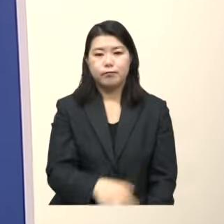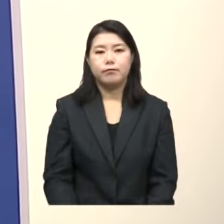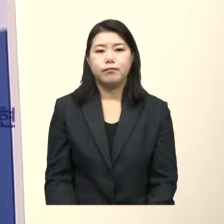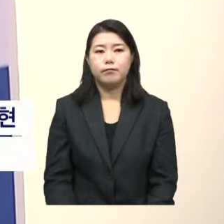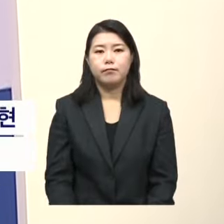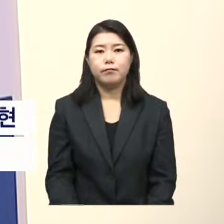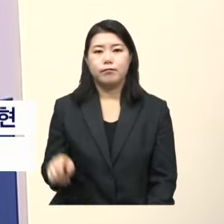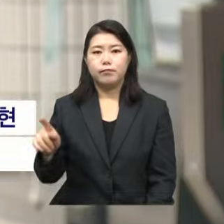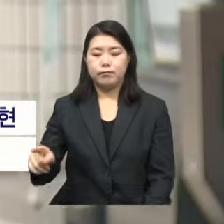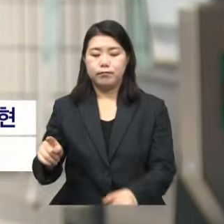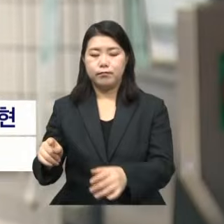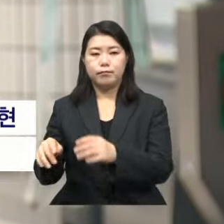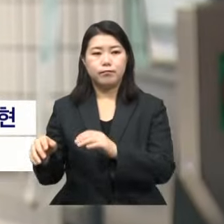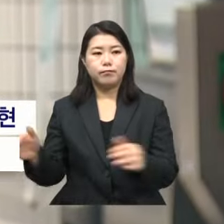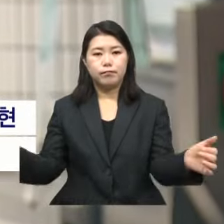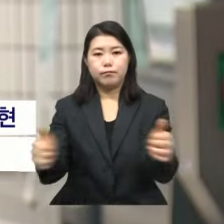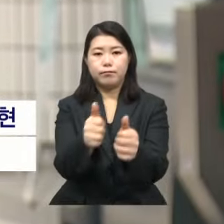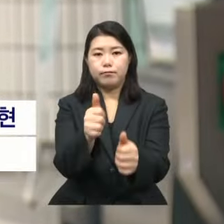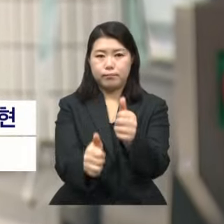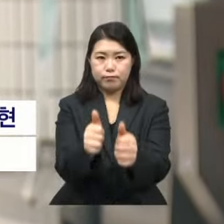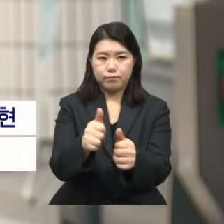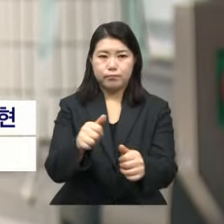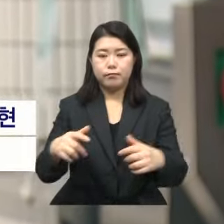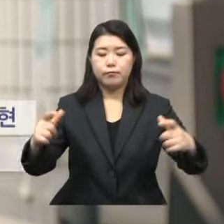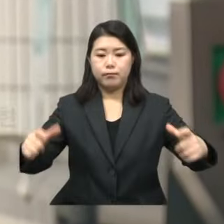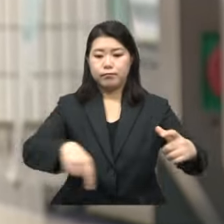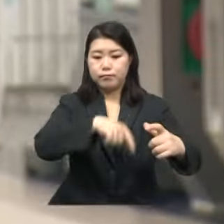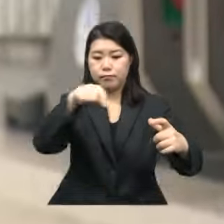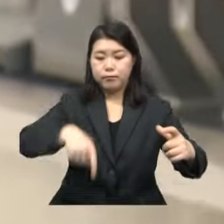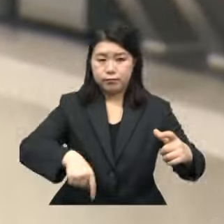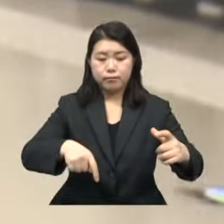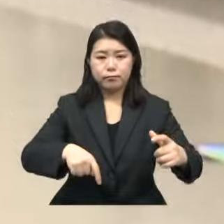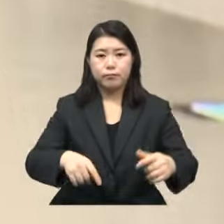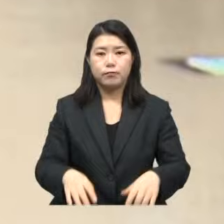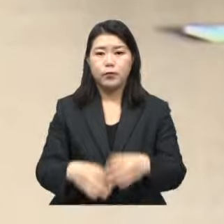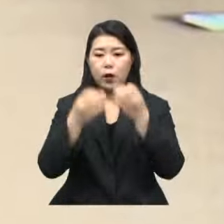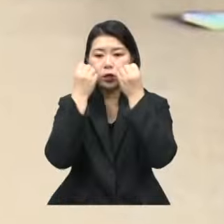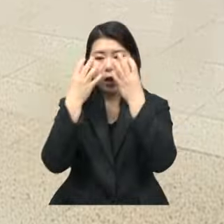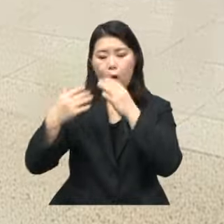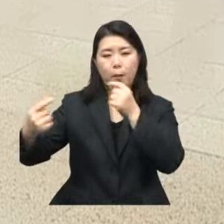정치인 이승환 후보가 강한 진보 색채를 띠는 중랑구에